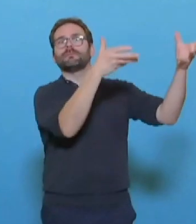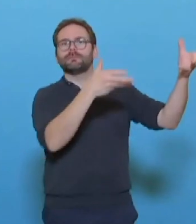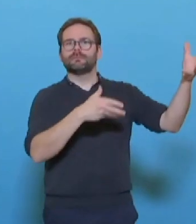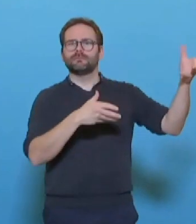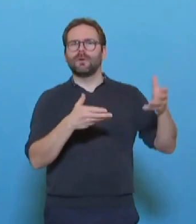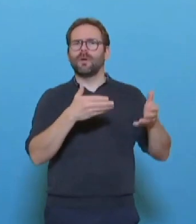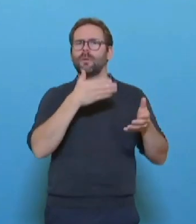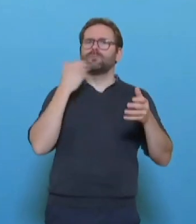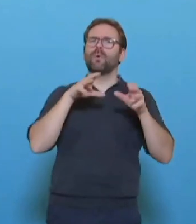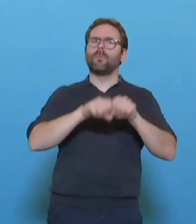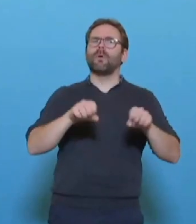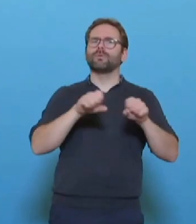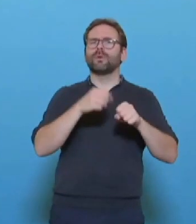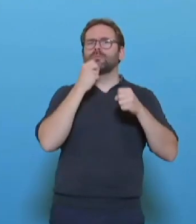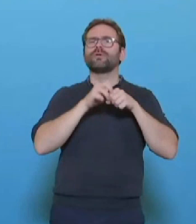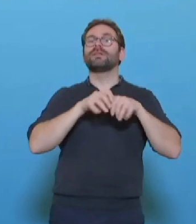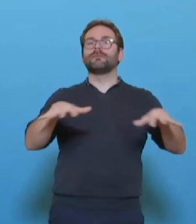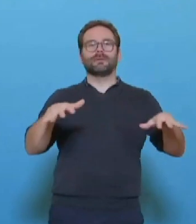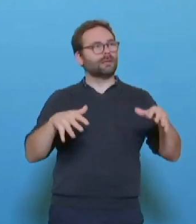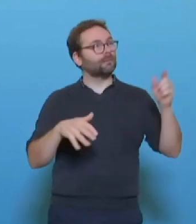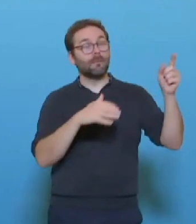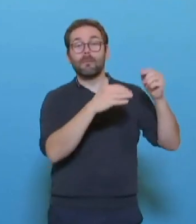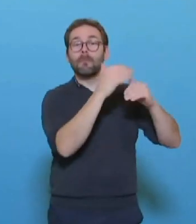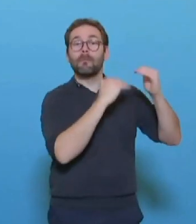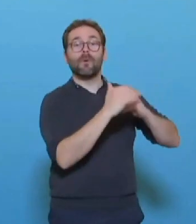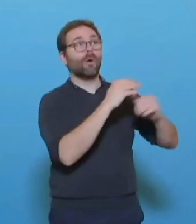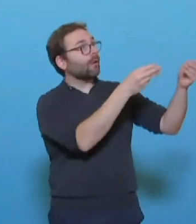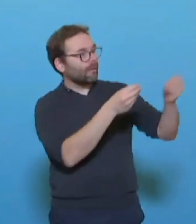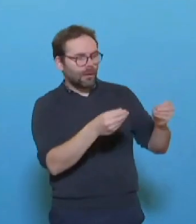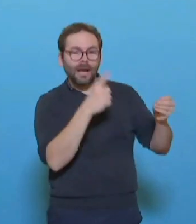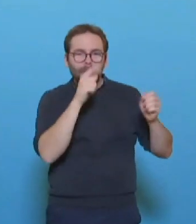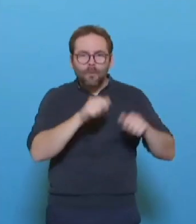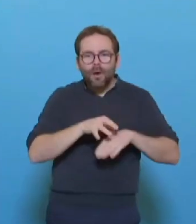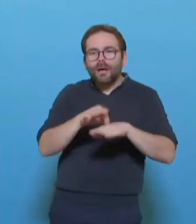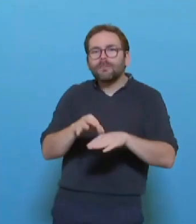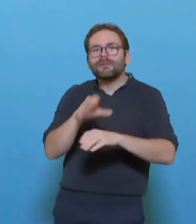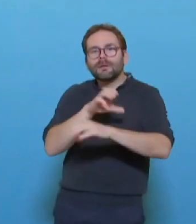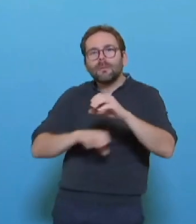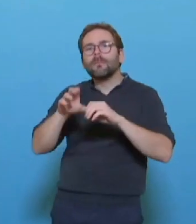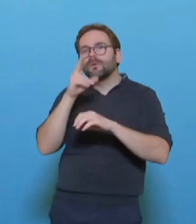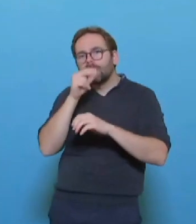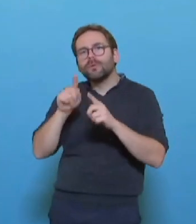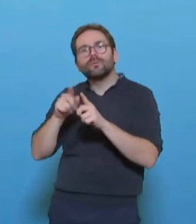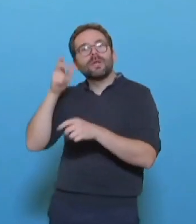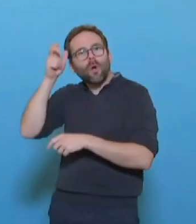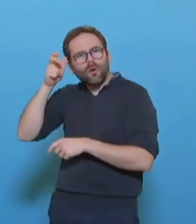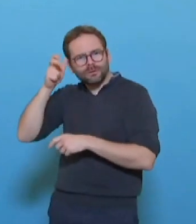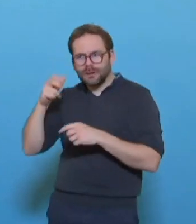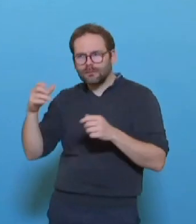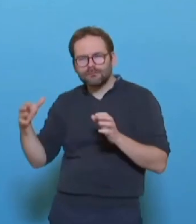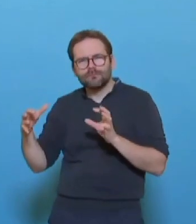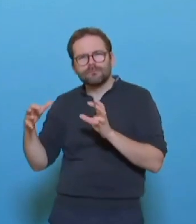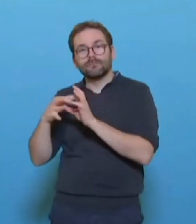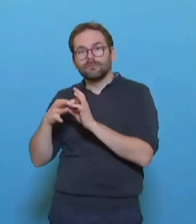produire, mieux diffuser, qui nous a permis d'accompagner, avec le concours des métropoles de Nantes et d'Angers, qui se sont beaucoup rapprochés dans la